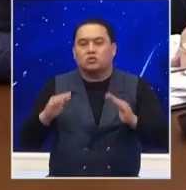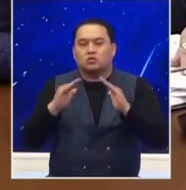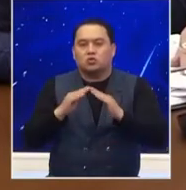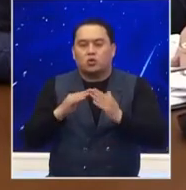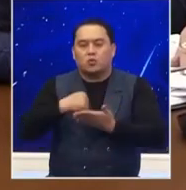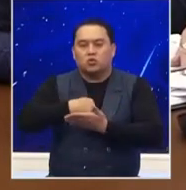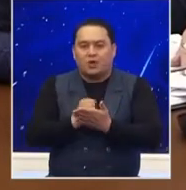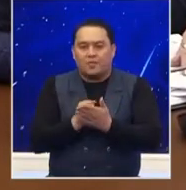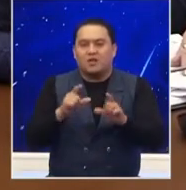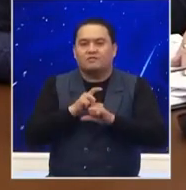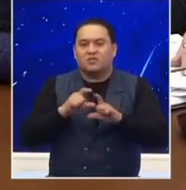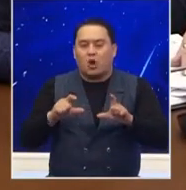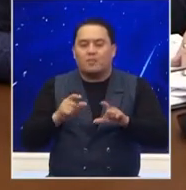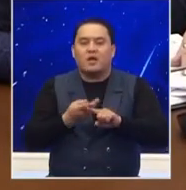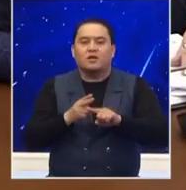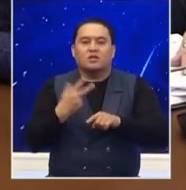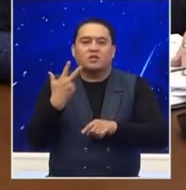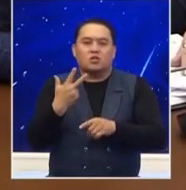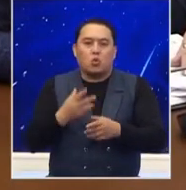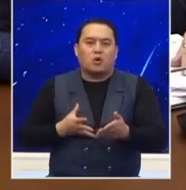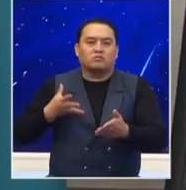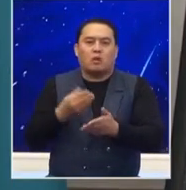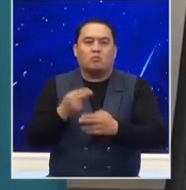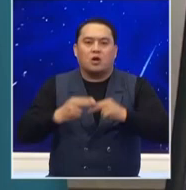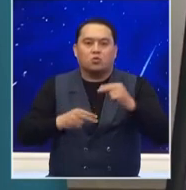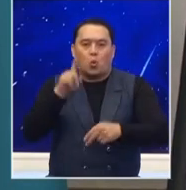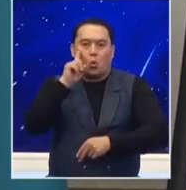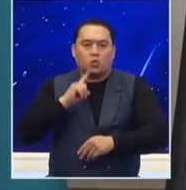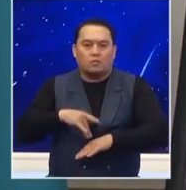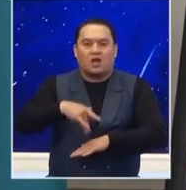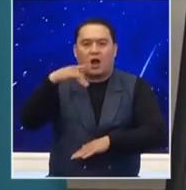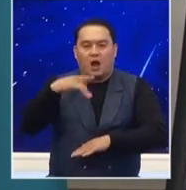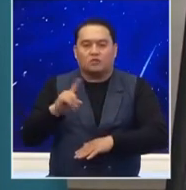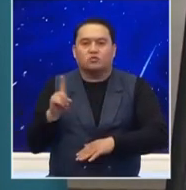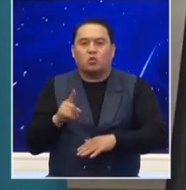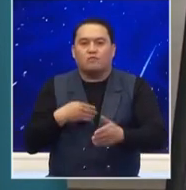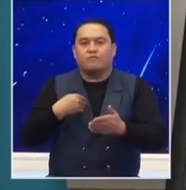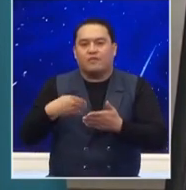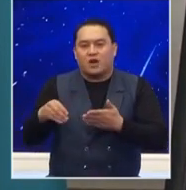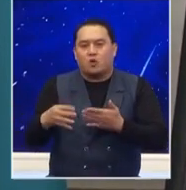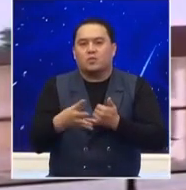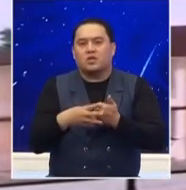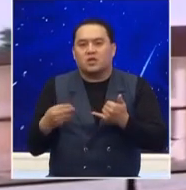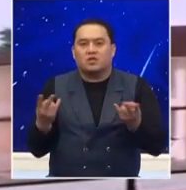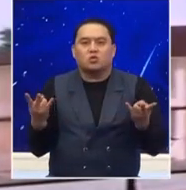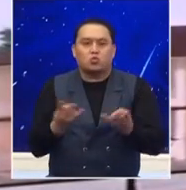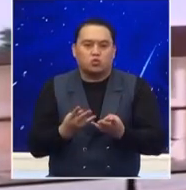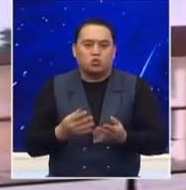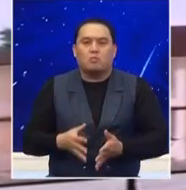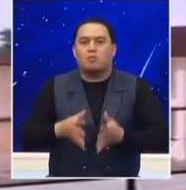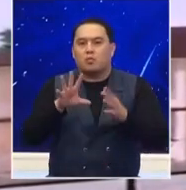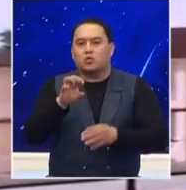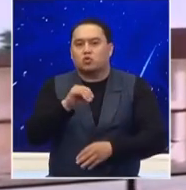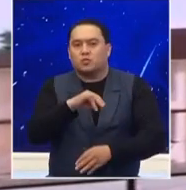планах снос трех ветхих домов. На их месте инвесторы хотят построить удобные коттеджи. Однако на выкуп земли нужны деньги, и немалые –